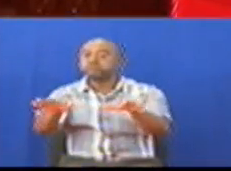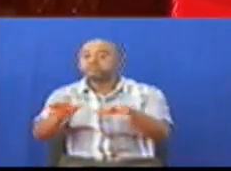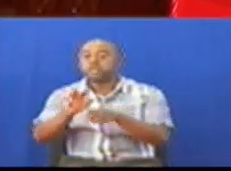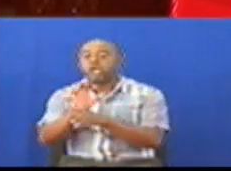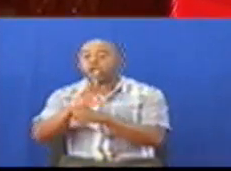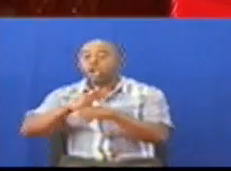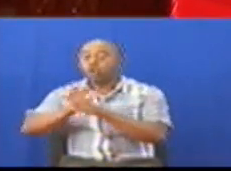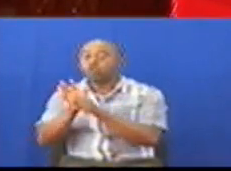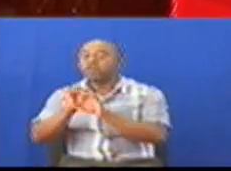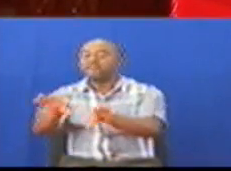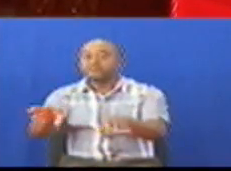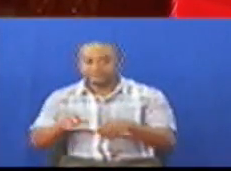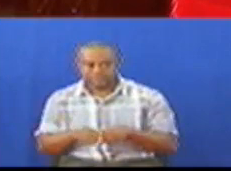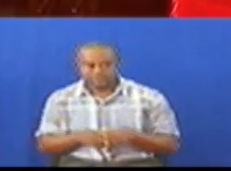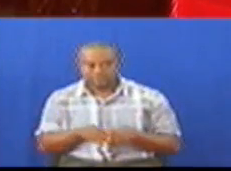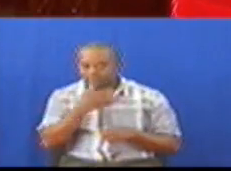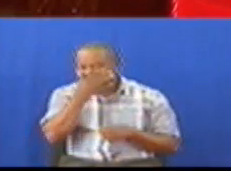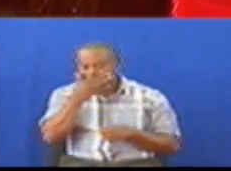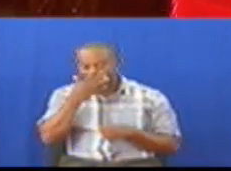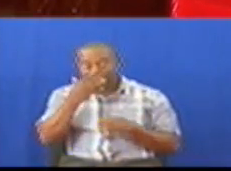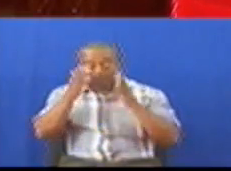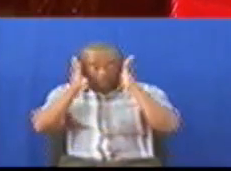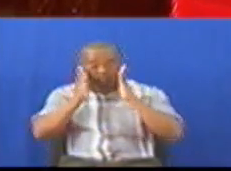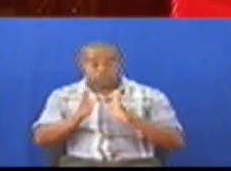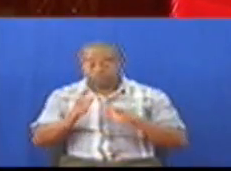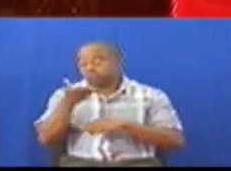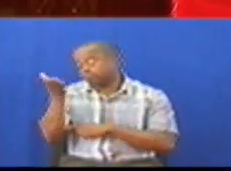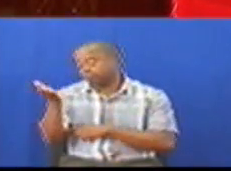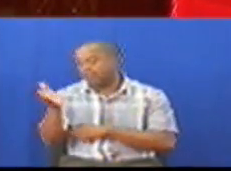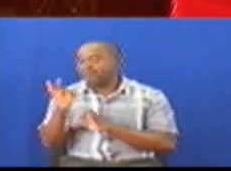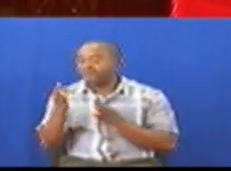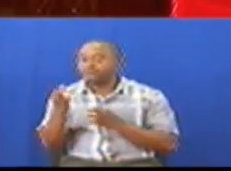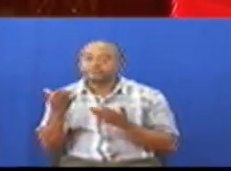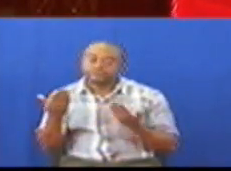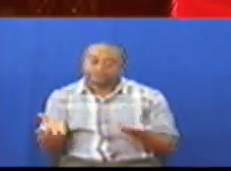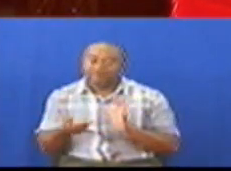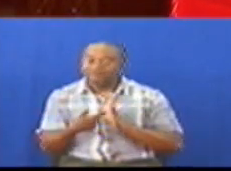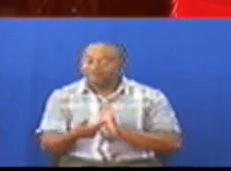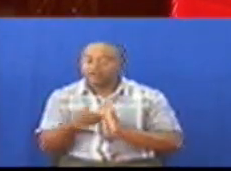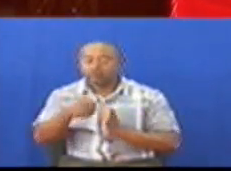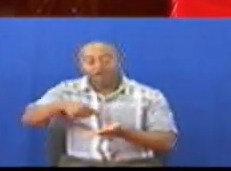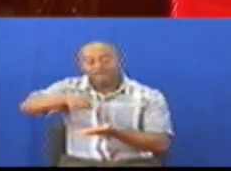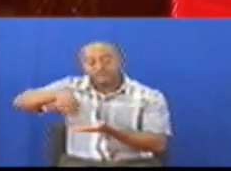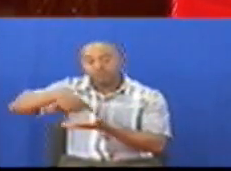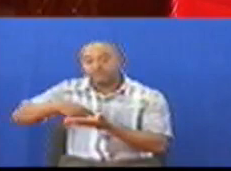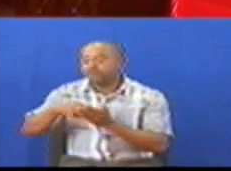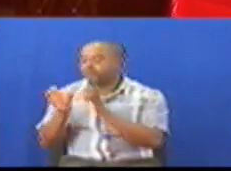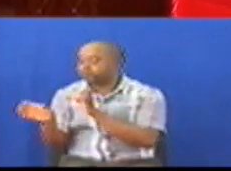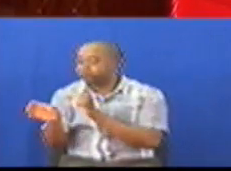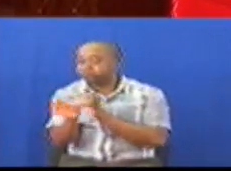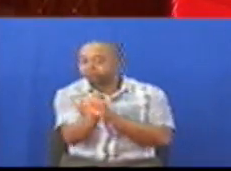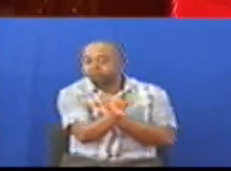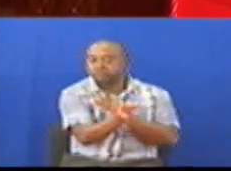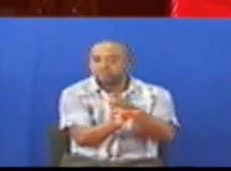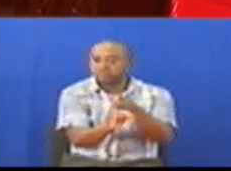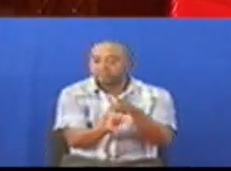yenye mkusanyiko wa watu. Mheshimiwa Naibu Spika, ni kwa vipi pale itakapohitajika kuwepo kwa vituo vya isolation na taarisho yake kwa sasa